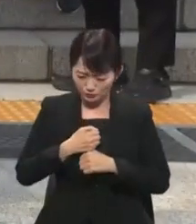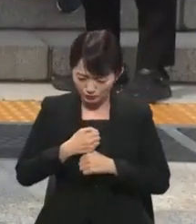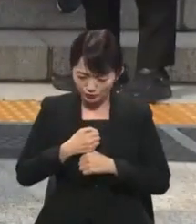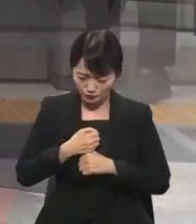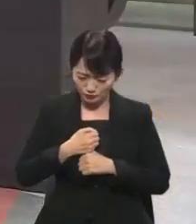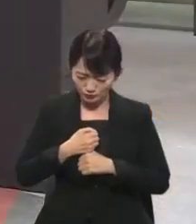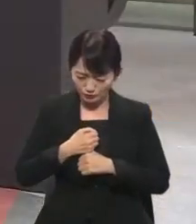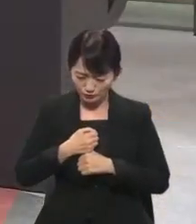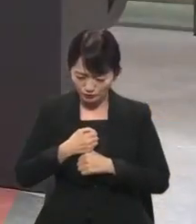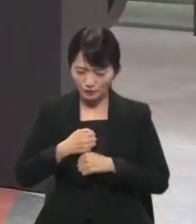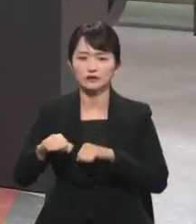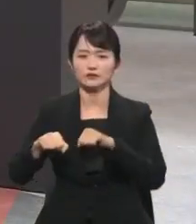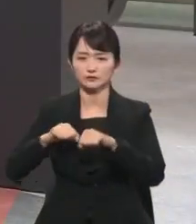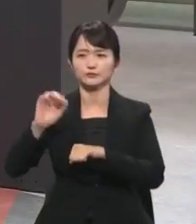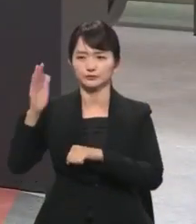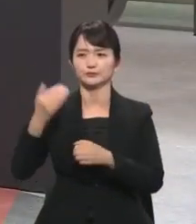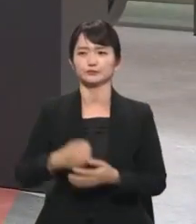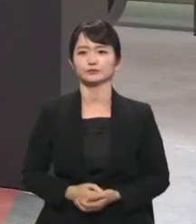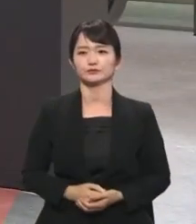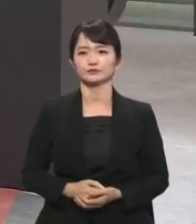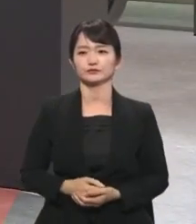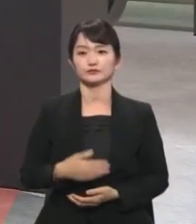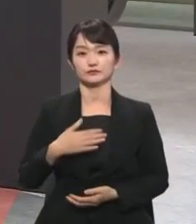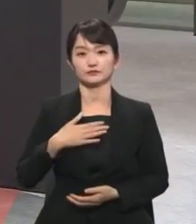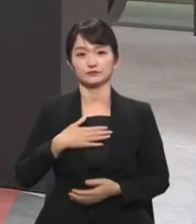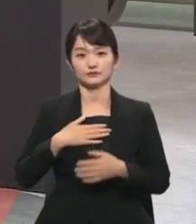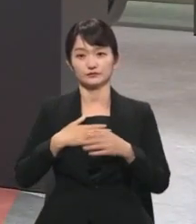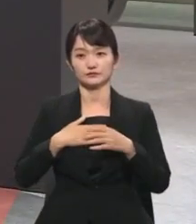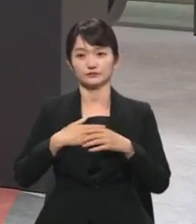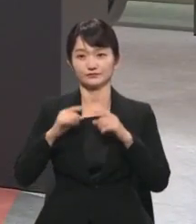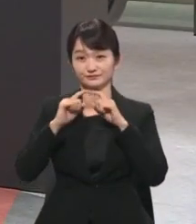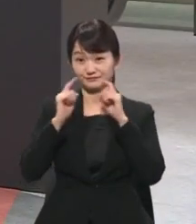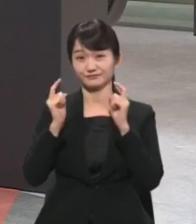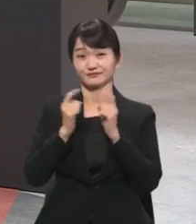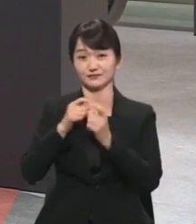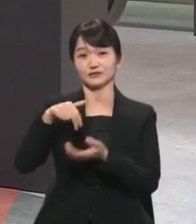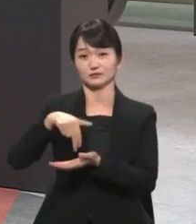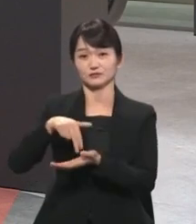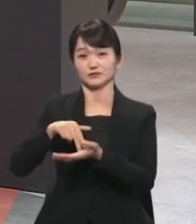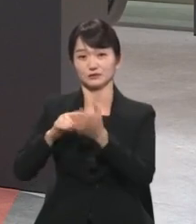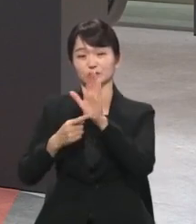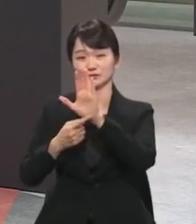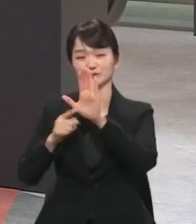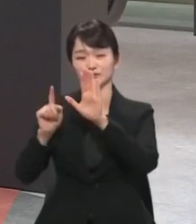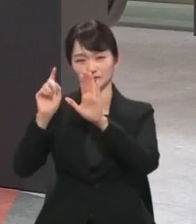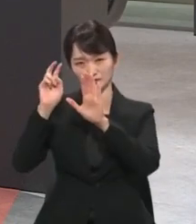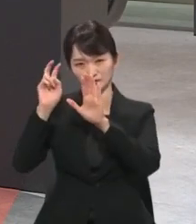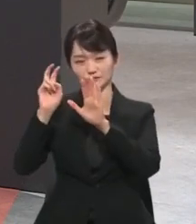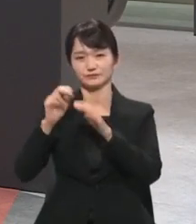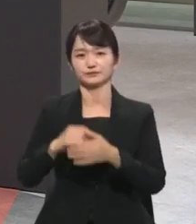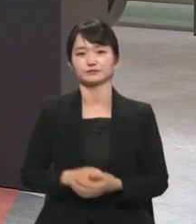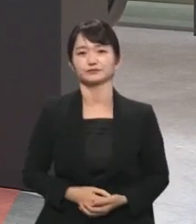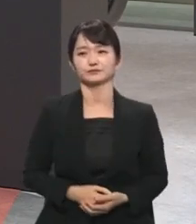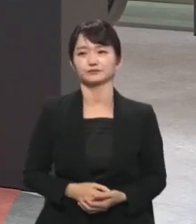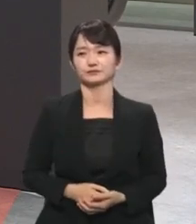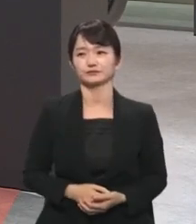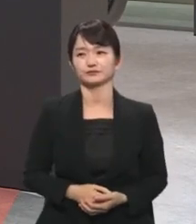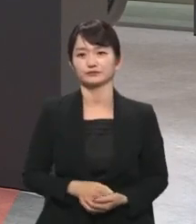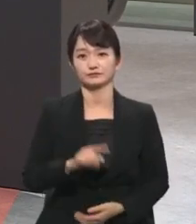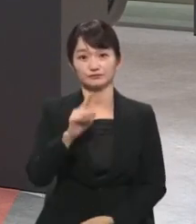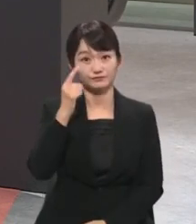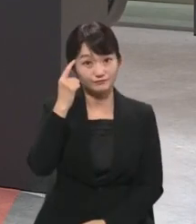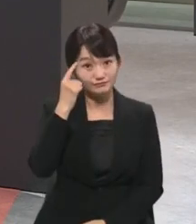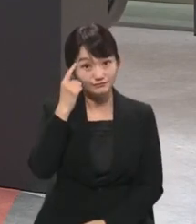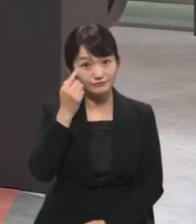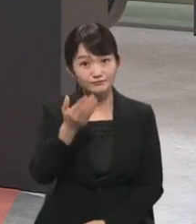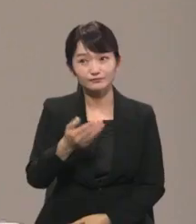생각합니다 김제섭 위원의 이제 소심 발언으로 좀 볼 수 있을까요 생각이 들었고 박성민 위원은 어떻게 해 보세요